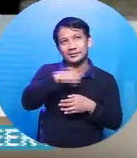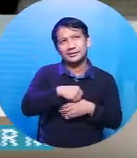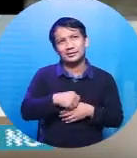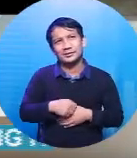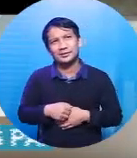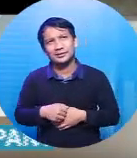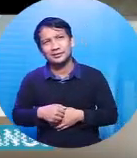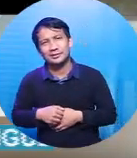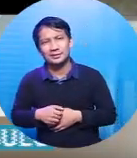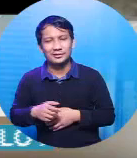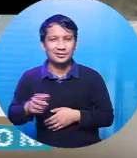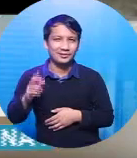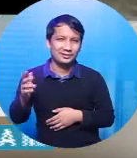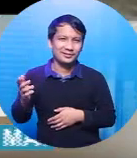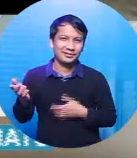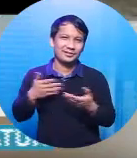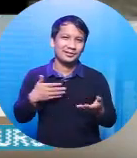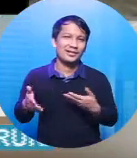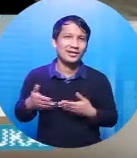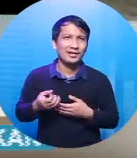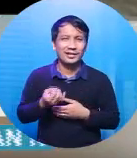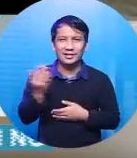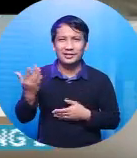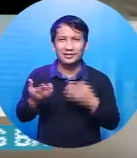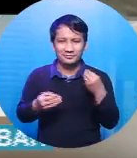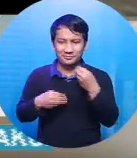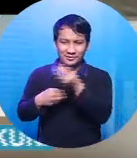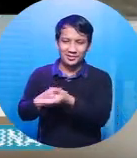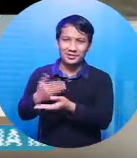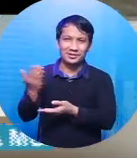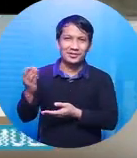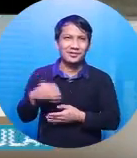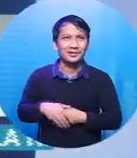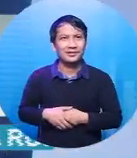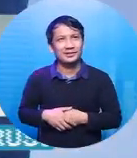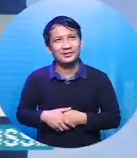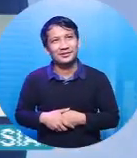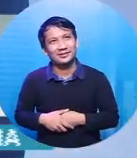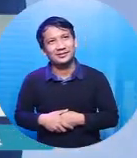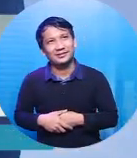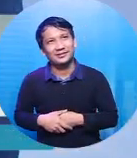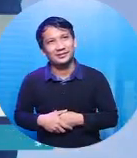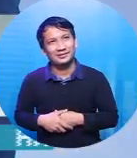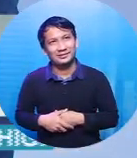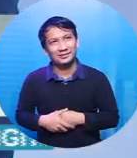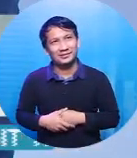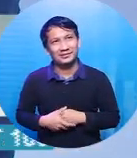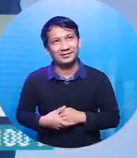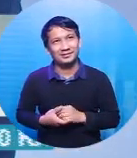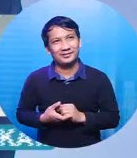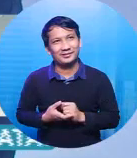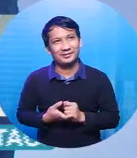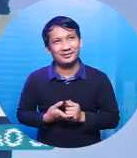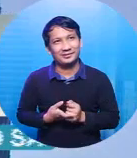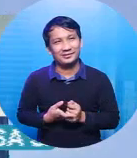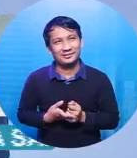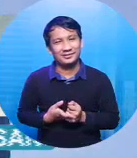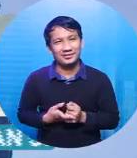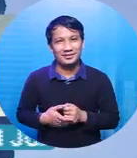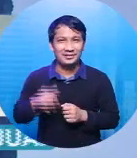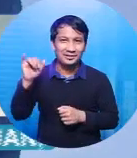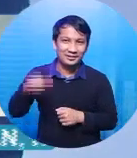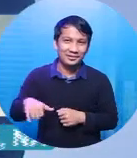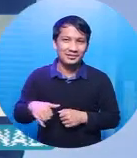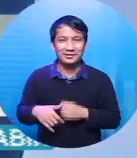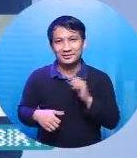halos madikit ni mukha nila sa TV screen. Magkano ibibigay natin? Sige. Kayo, ha? Nag-absent pero sa work